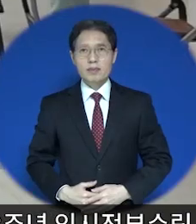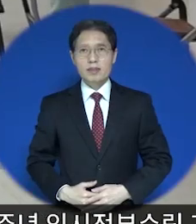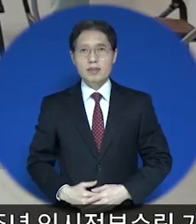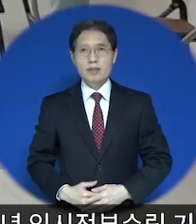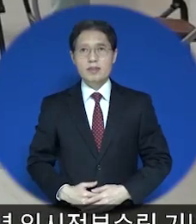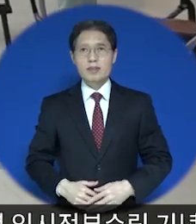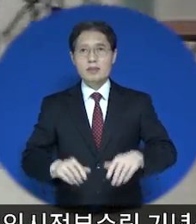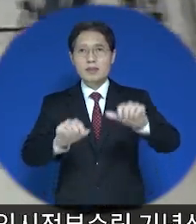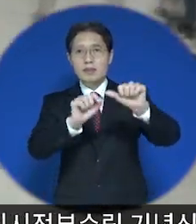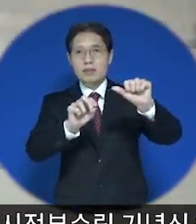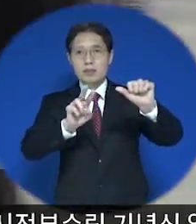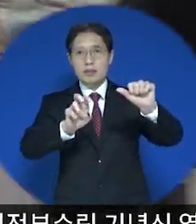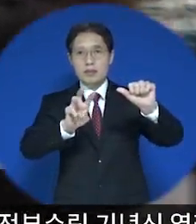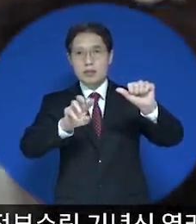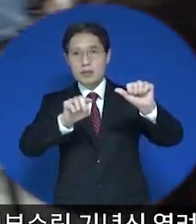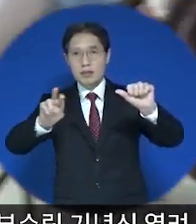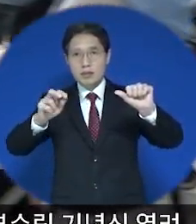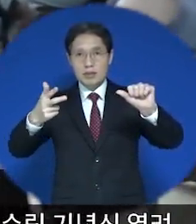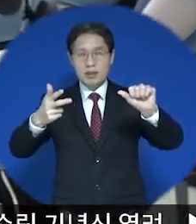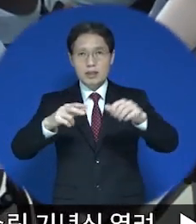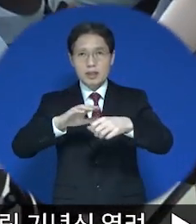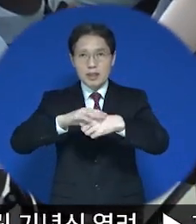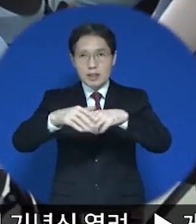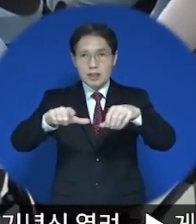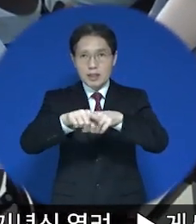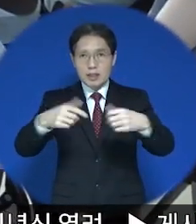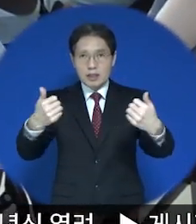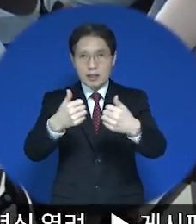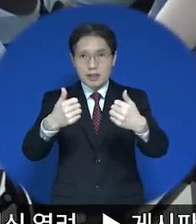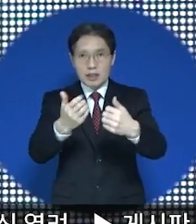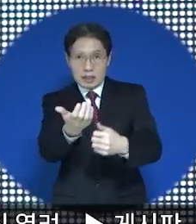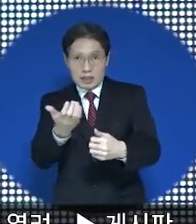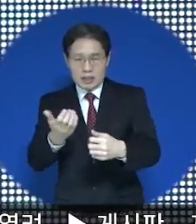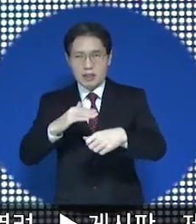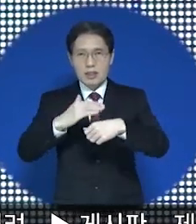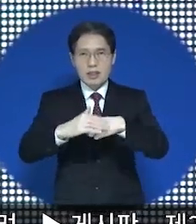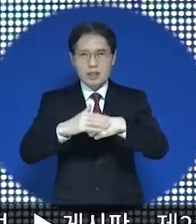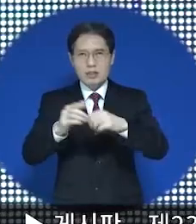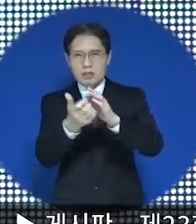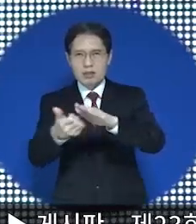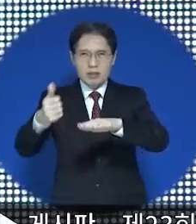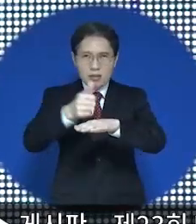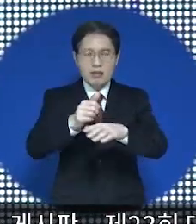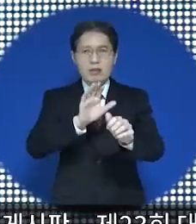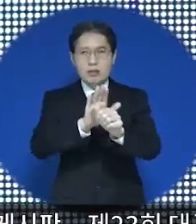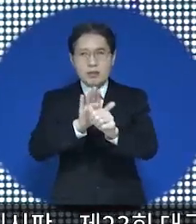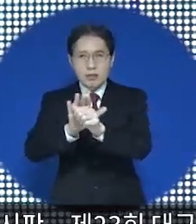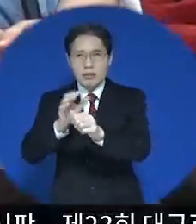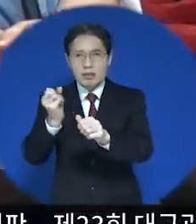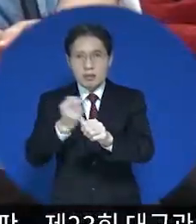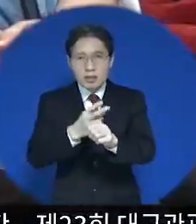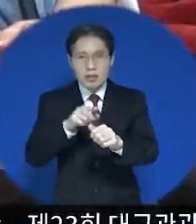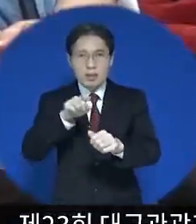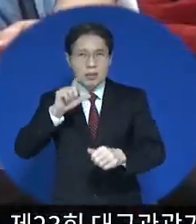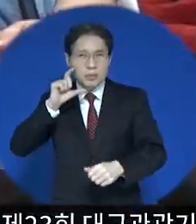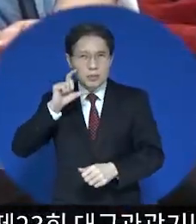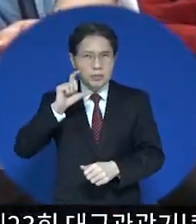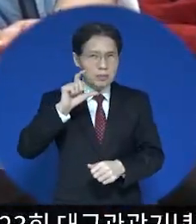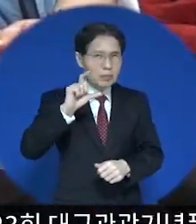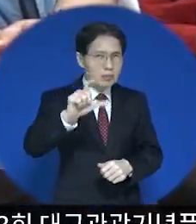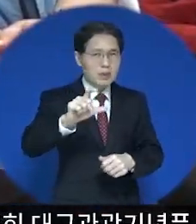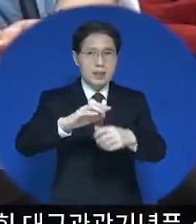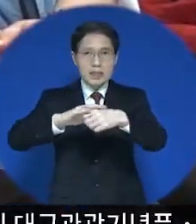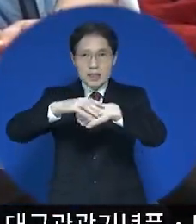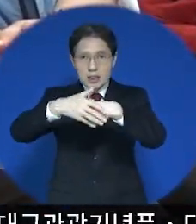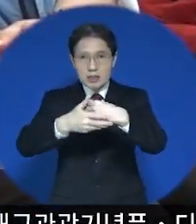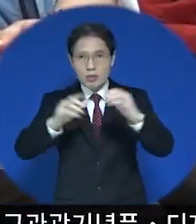다음 달 23일부터 27일까지 열리는 세계 가 스 총회를 앞두고 대구시가 성공 개최를 지원하고 지속가능한 지구를